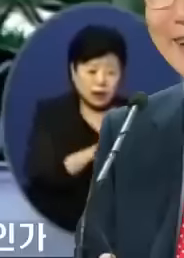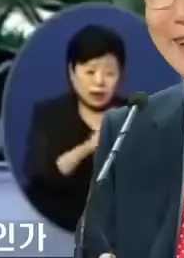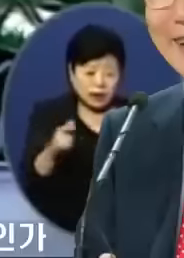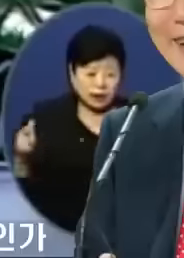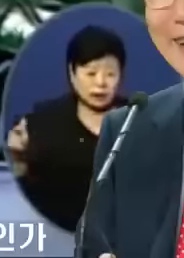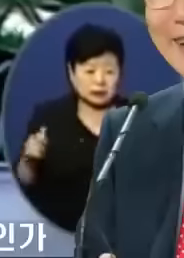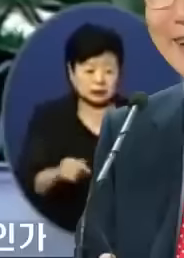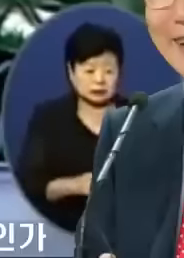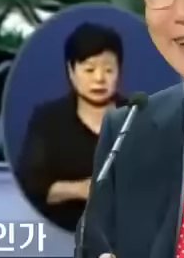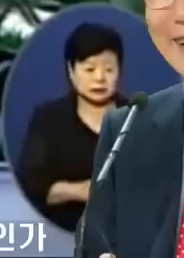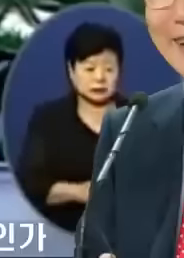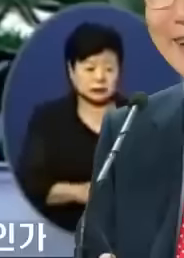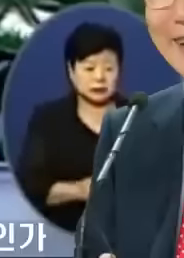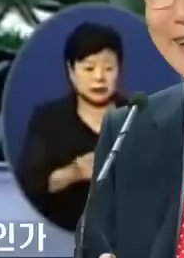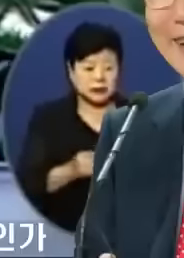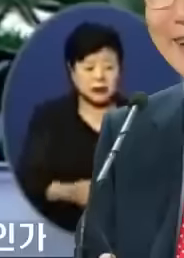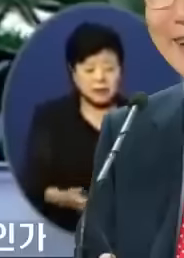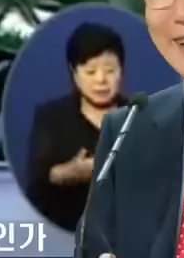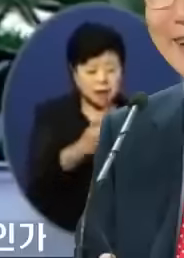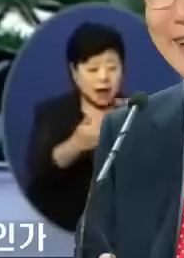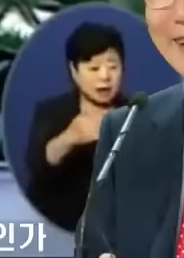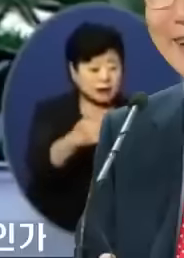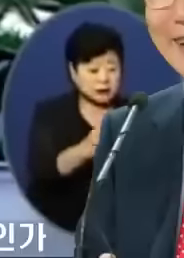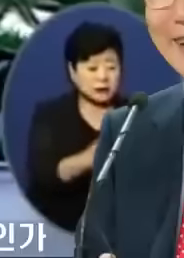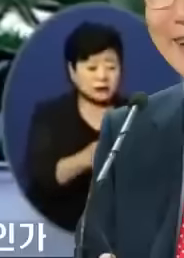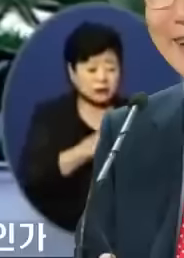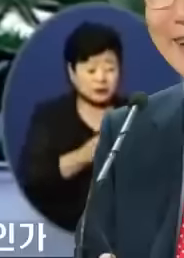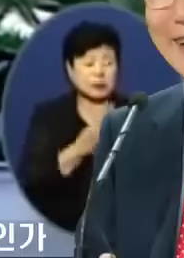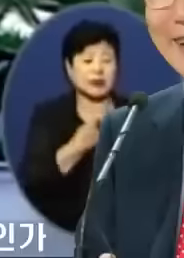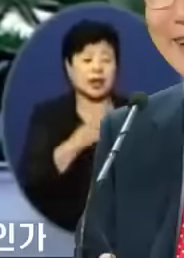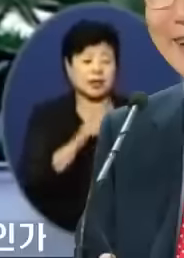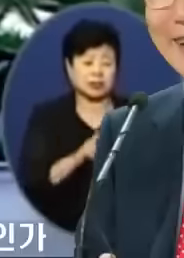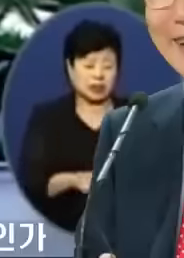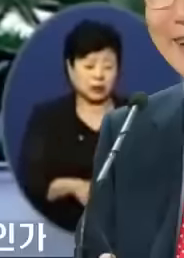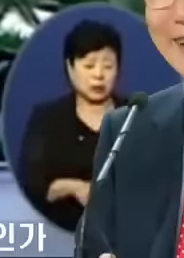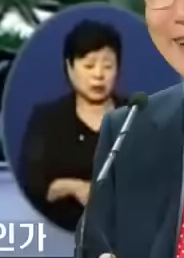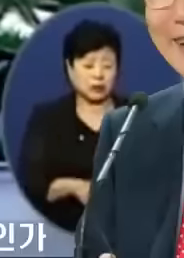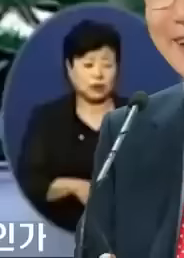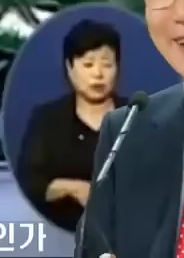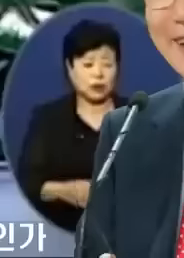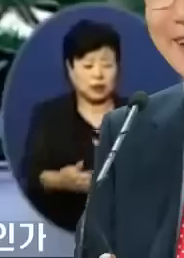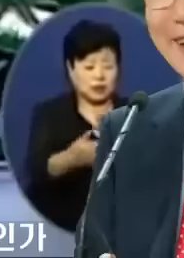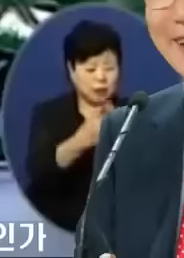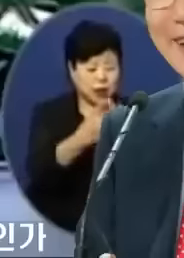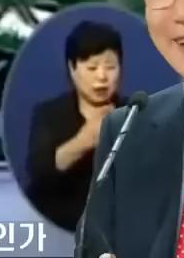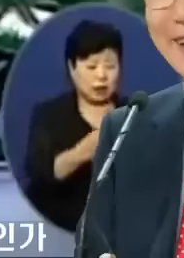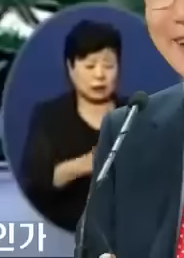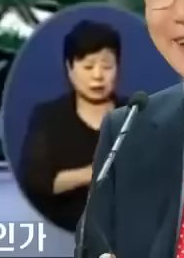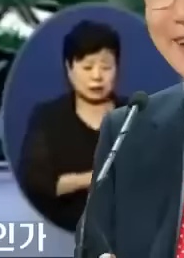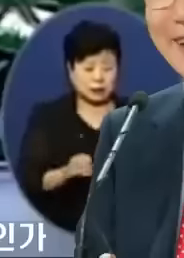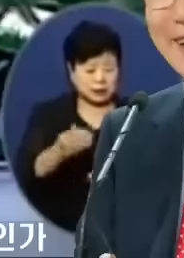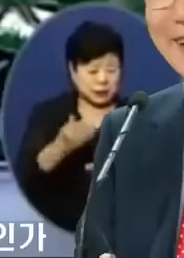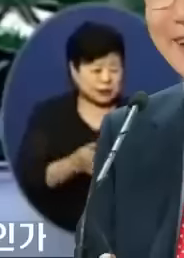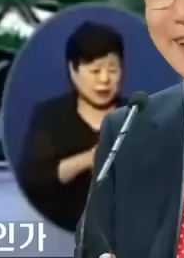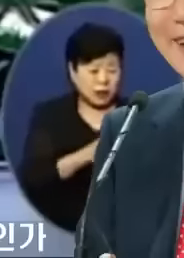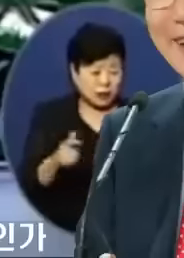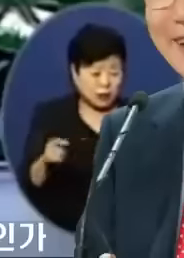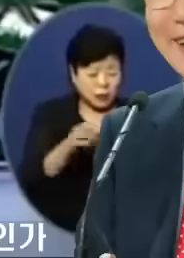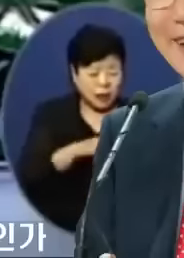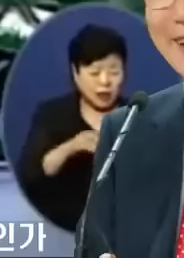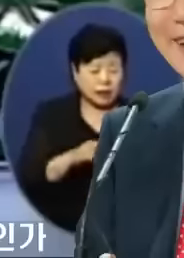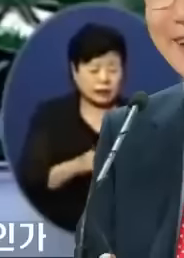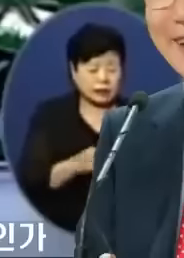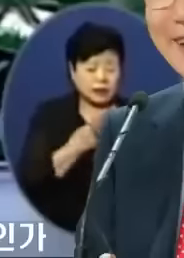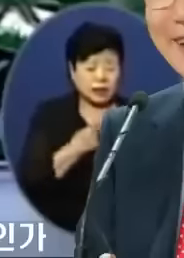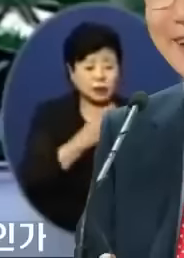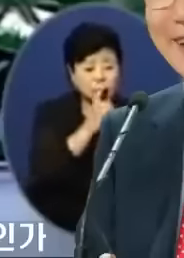것입니다. 면역되어 있는 것입니다. 답답한 일을 당하도 버림받지 않습니다. 환난을